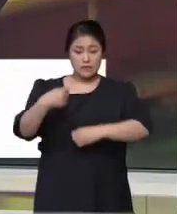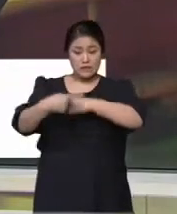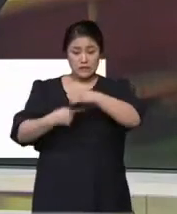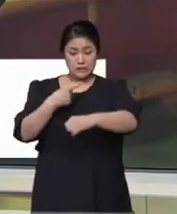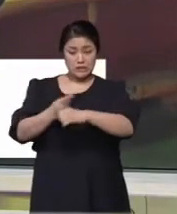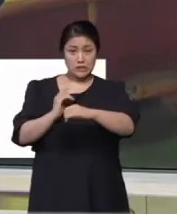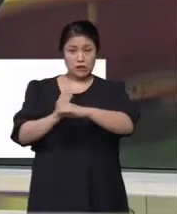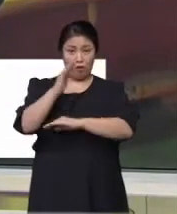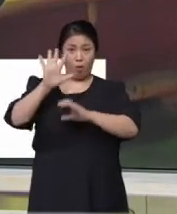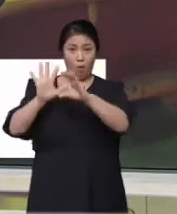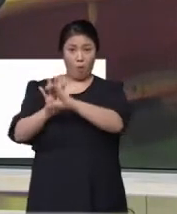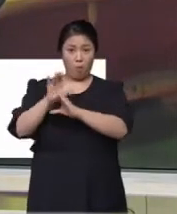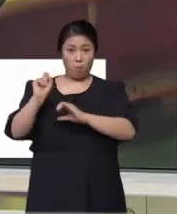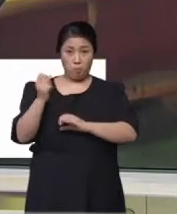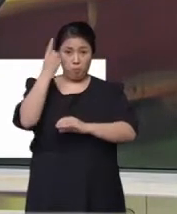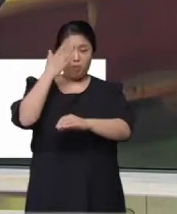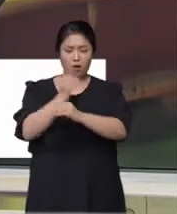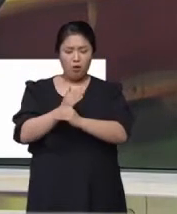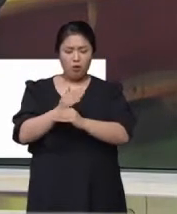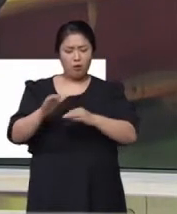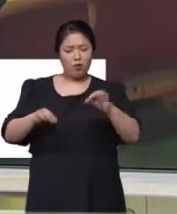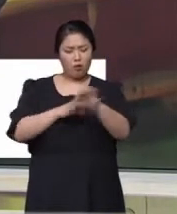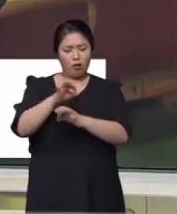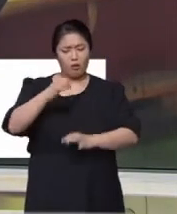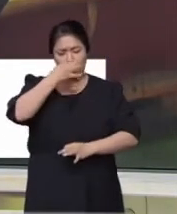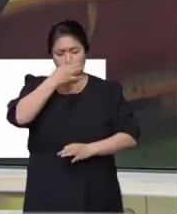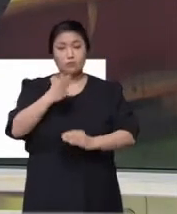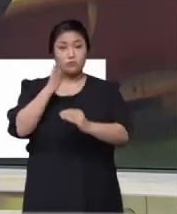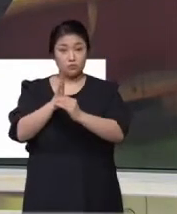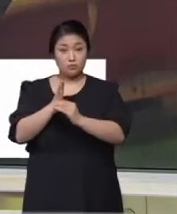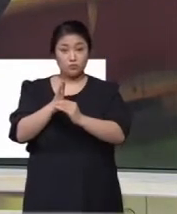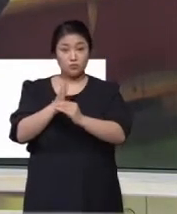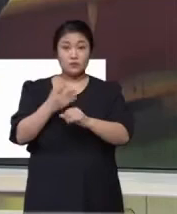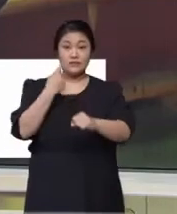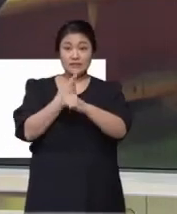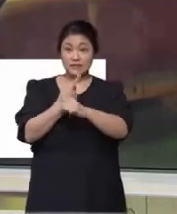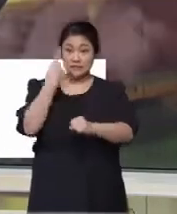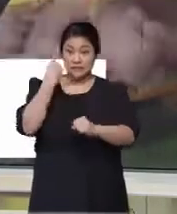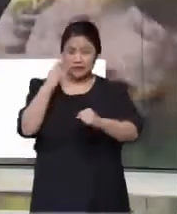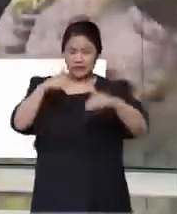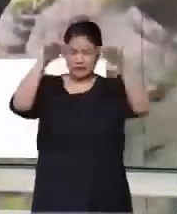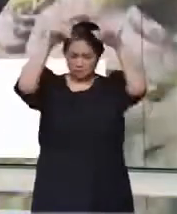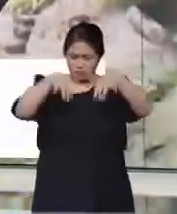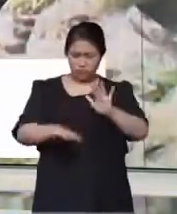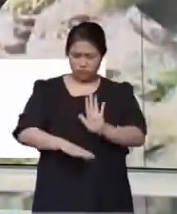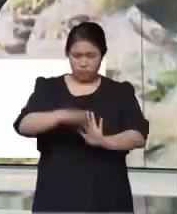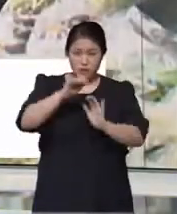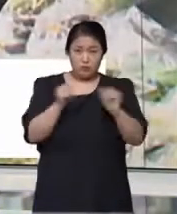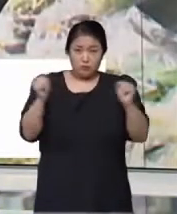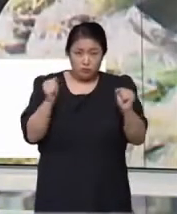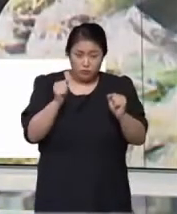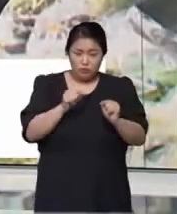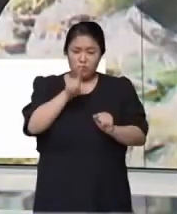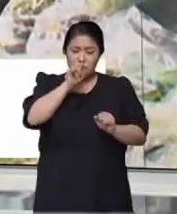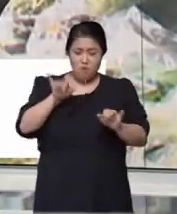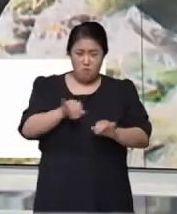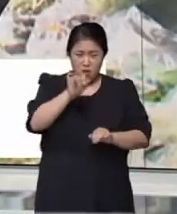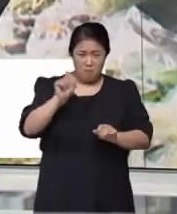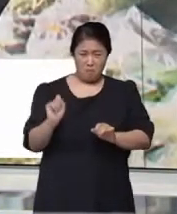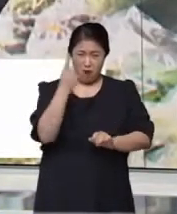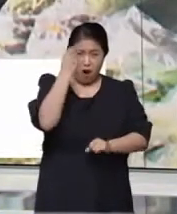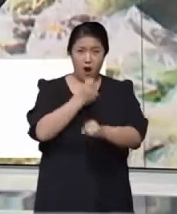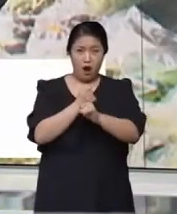1년 넘게 이어진 코로나19 사태로 불황의 골이 깊어가고 있는데요. 지난해 집중호우에 이어 한파와 AI까지